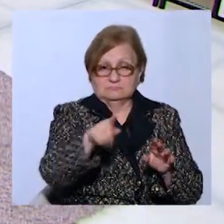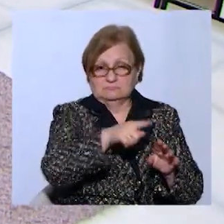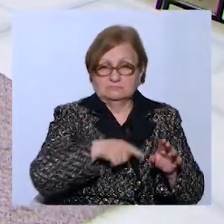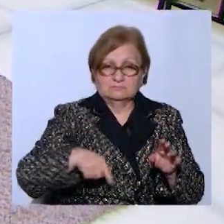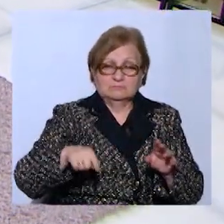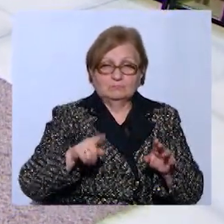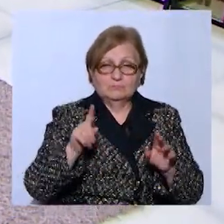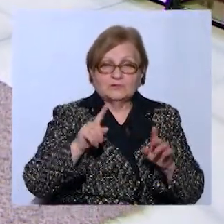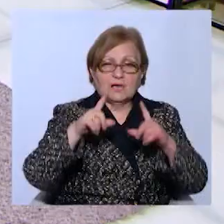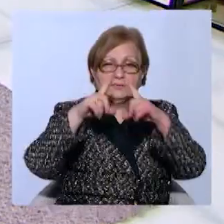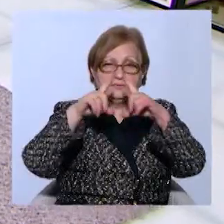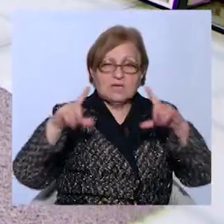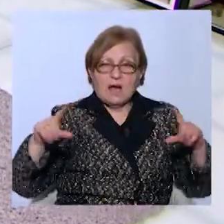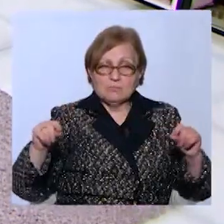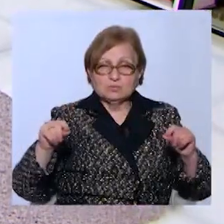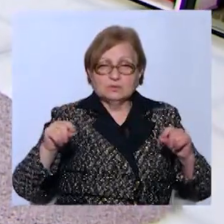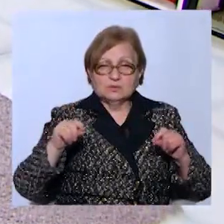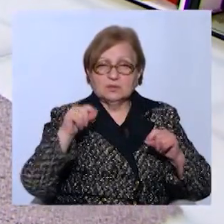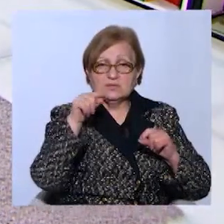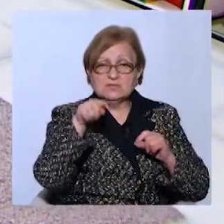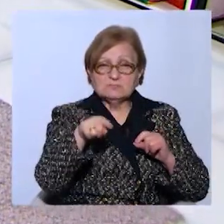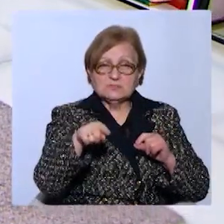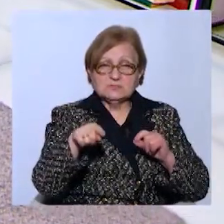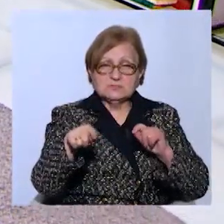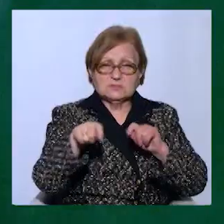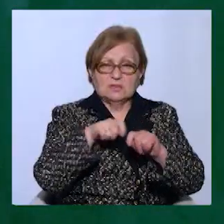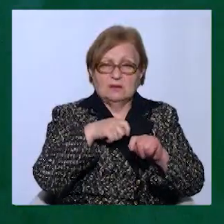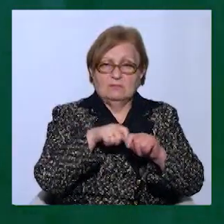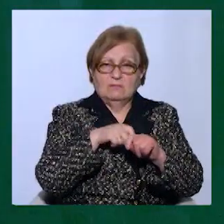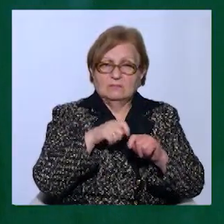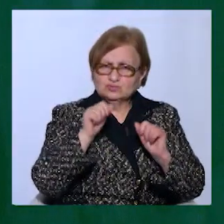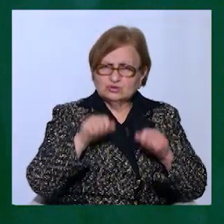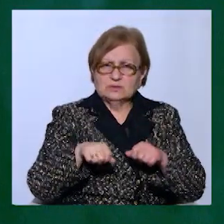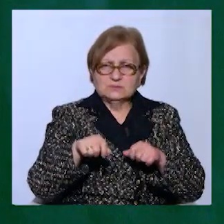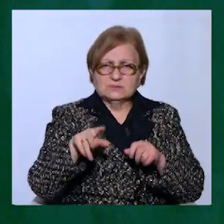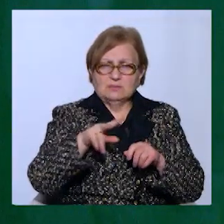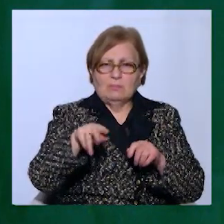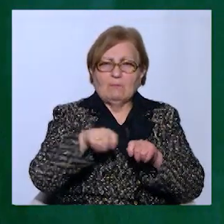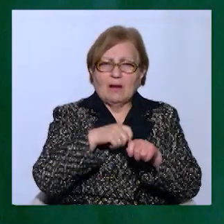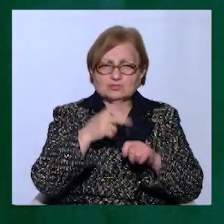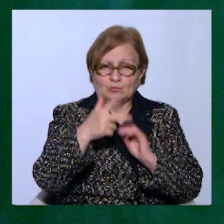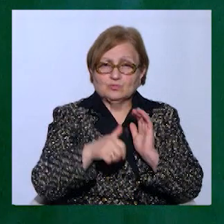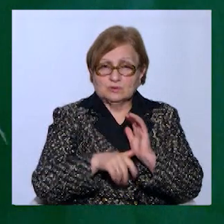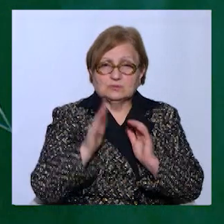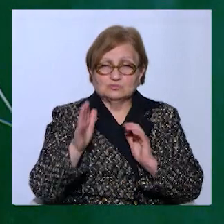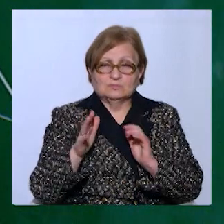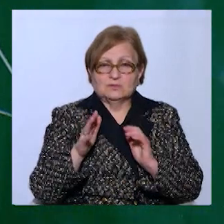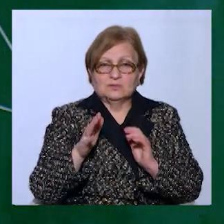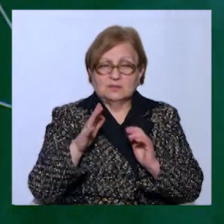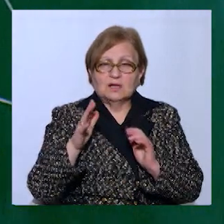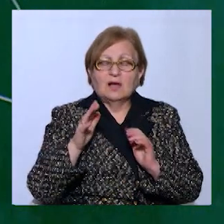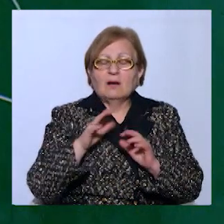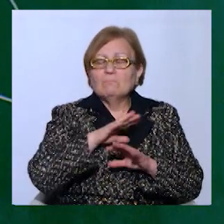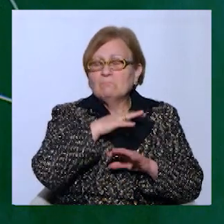რაღაცა სამკუთხედი მომავალში თქვენ ნახავთ რომ ის ფართობი იყოს ამ მართკუთხედის ფართობის ტოლი და მრავალი